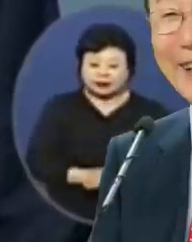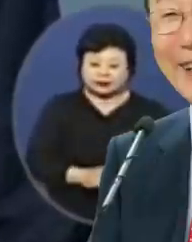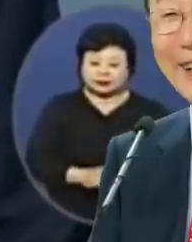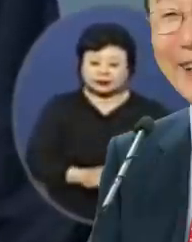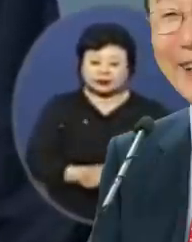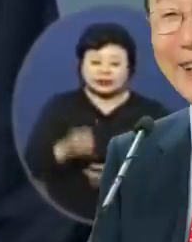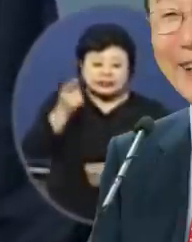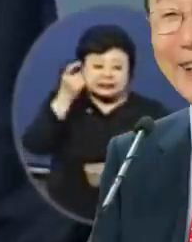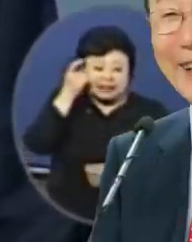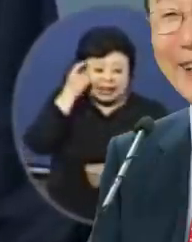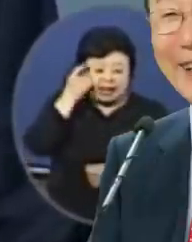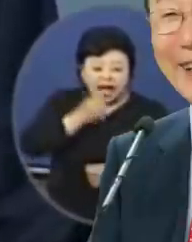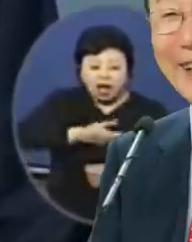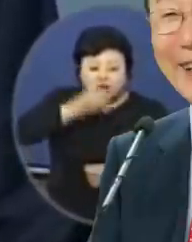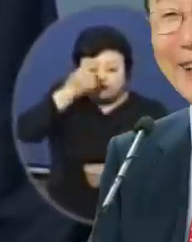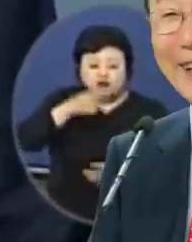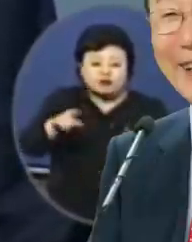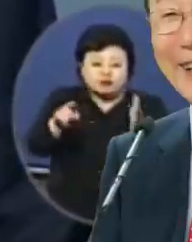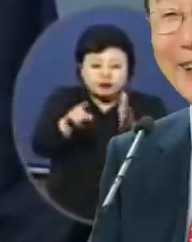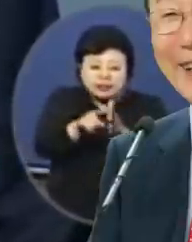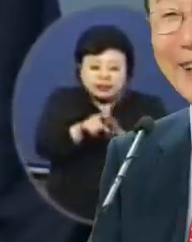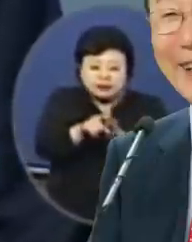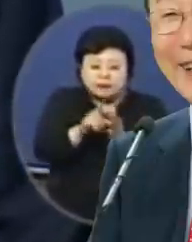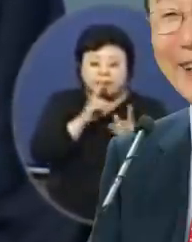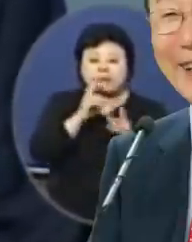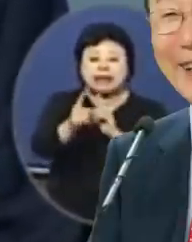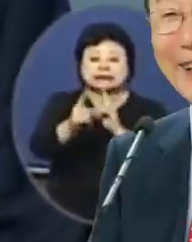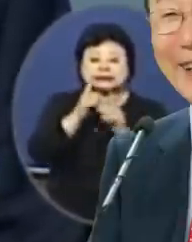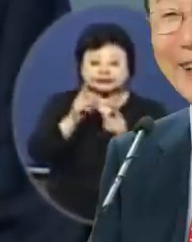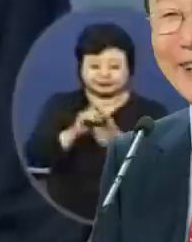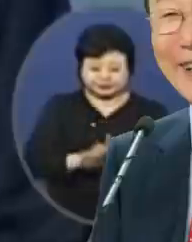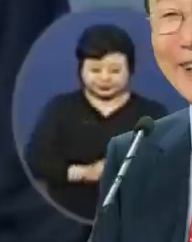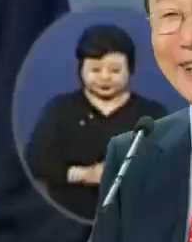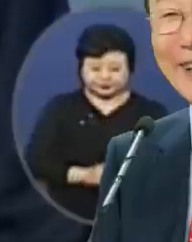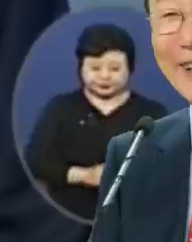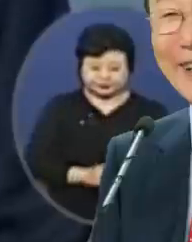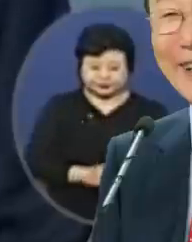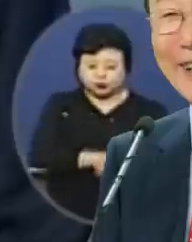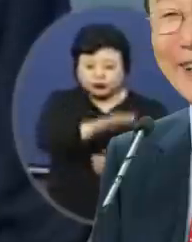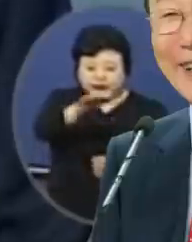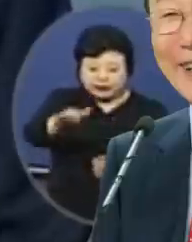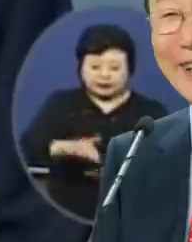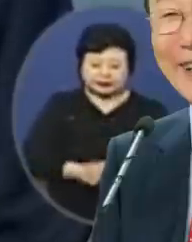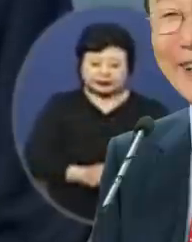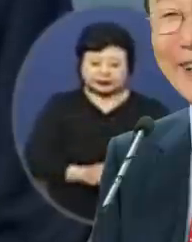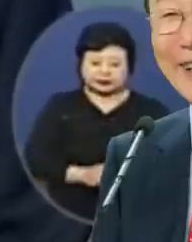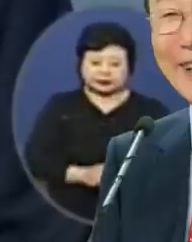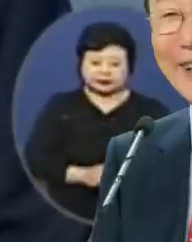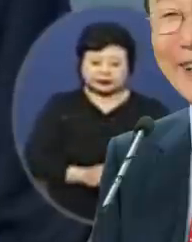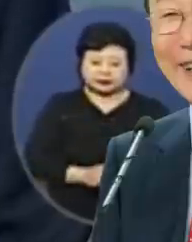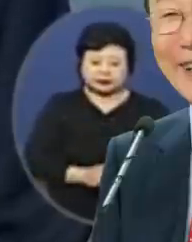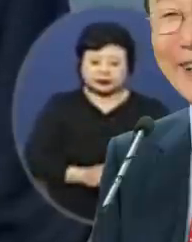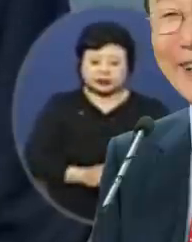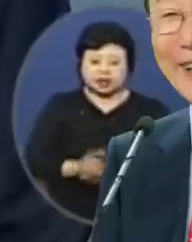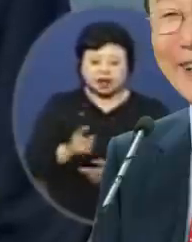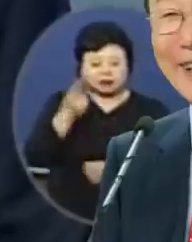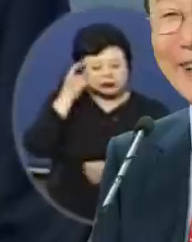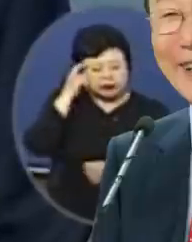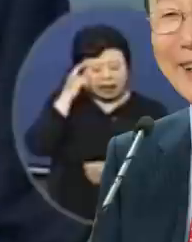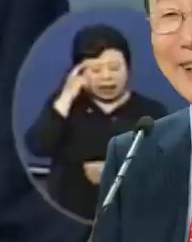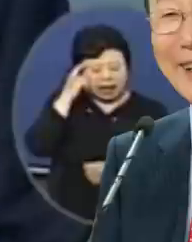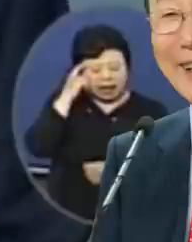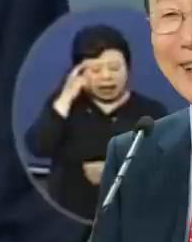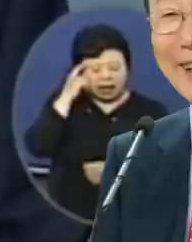우리의 생각과 꿈과 믿음과 말씀인 것입니다. 우리는 아무리 생각해도 생각은 눈에